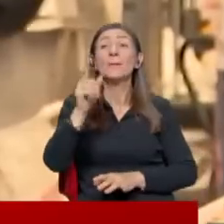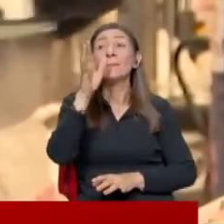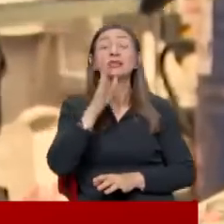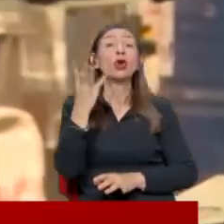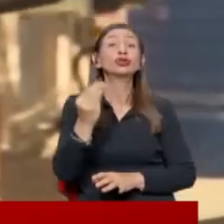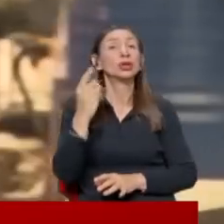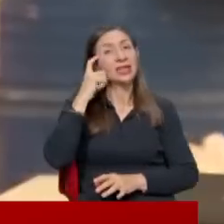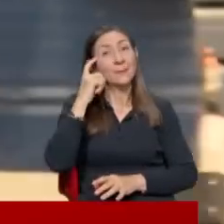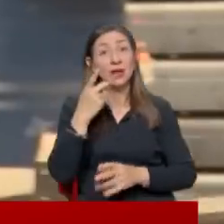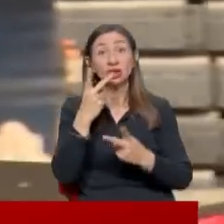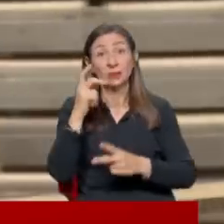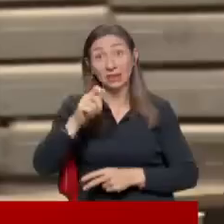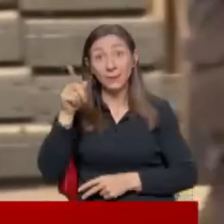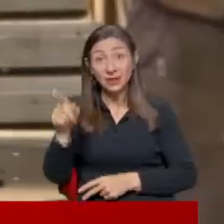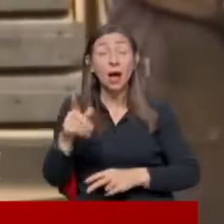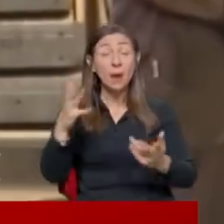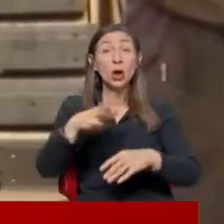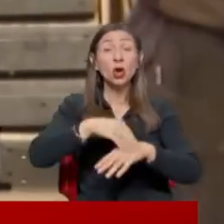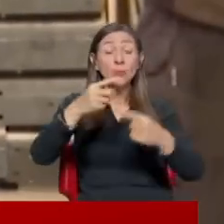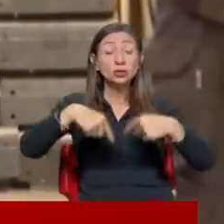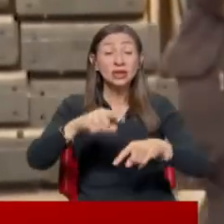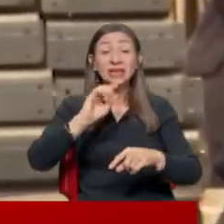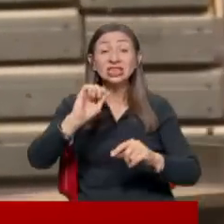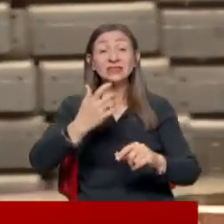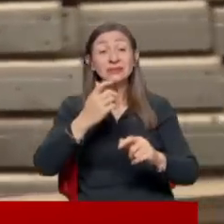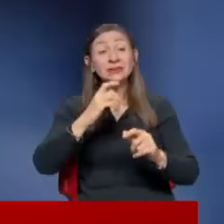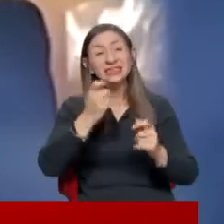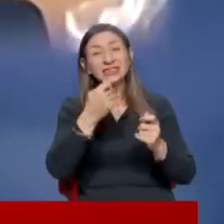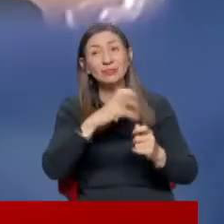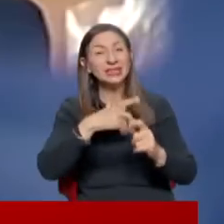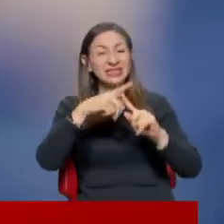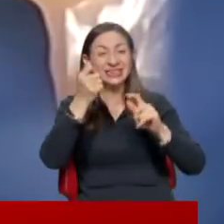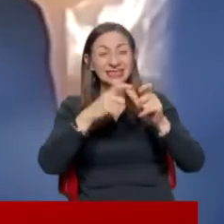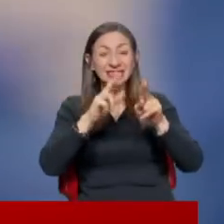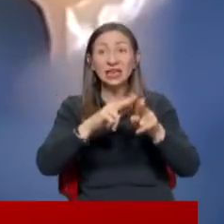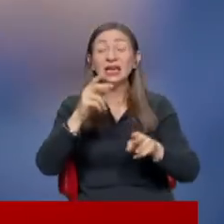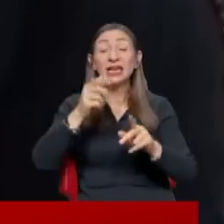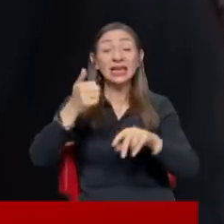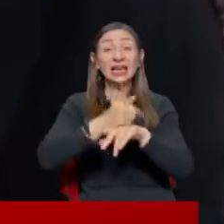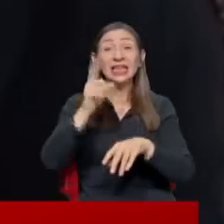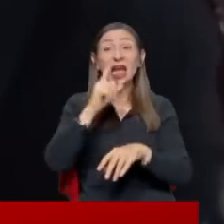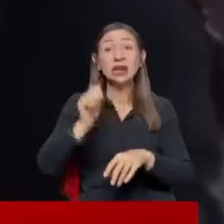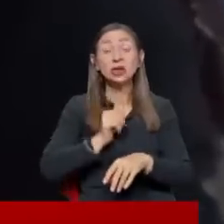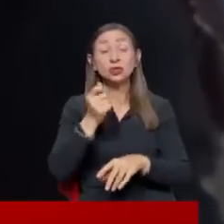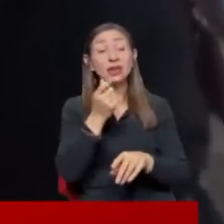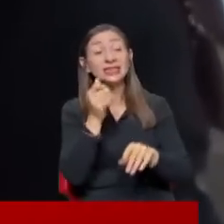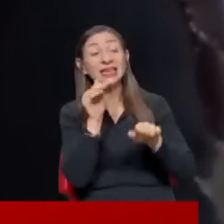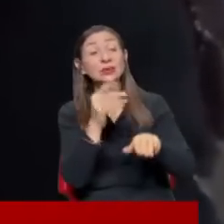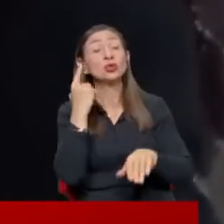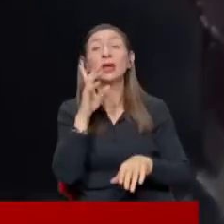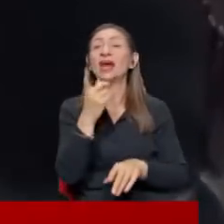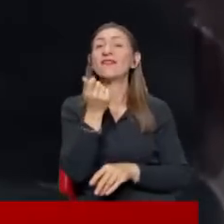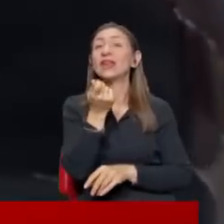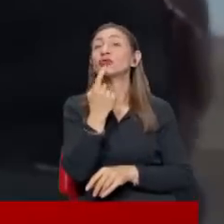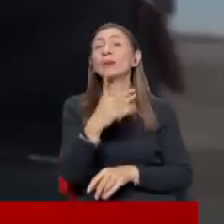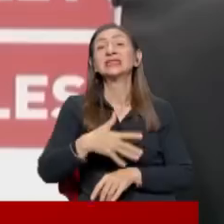lira olacağını öngörüyorum açıklaması yaptı ama komisyonda işveren temsilcisi TİSK, iktidarın asgari ücret desteğini duymadan rakam teklif etmek